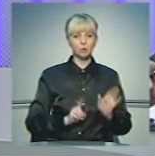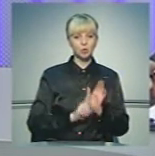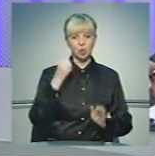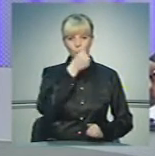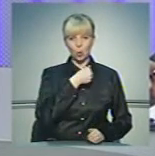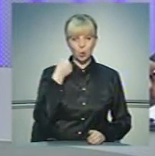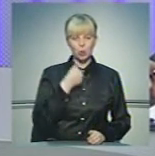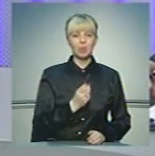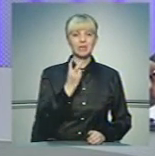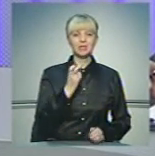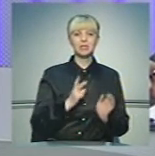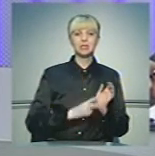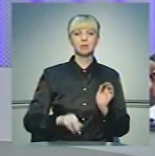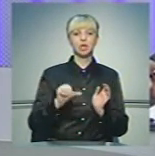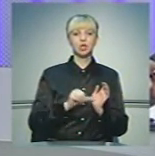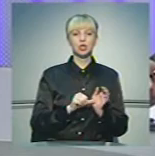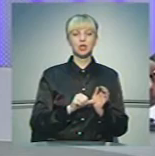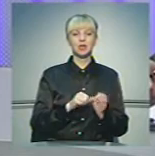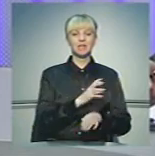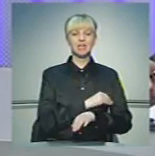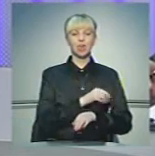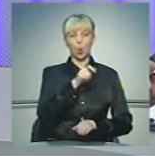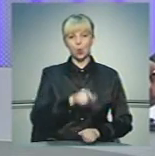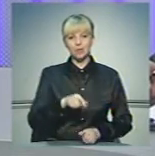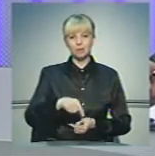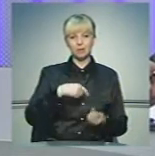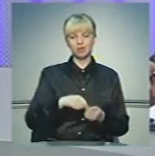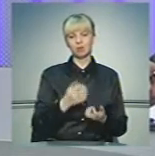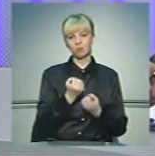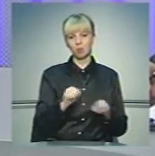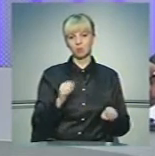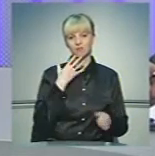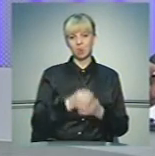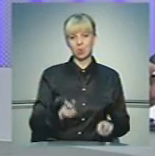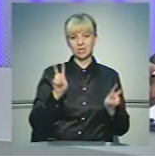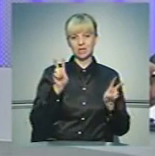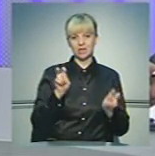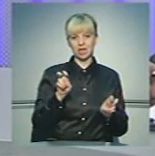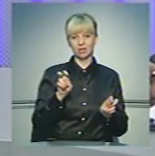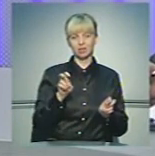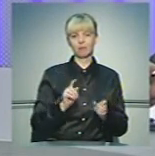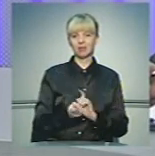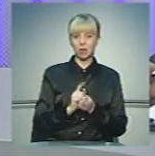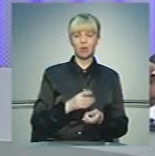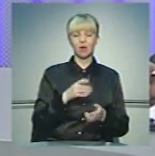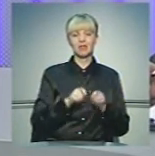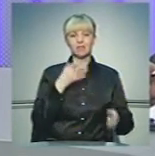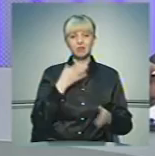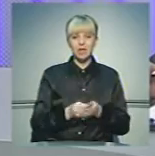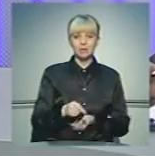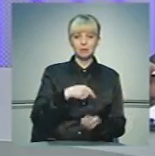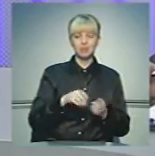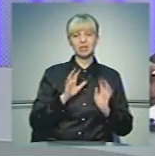року 276 фізичних осіб-підприємців позбулися свого статусу. Натомість відкрили власний бізнес